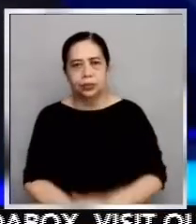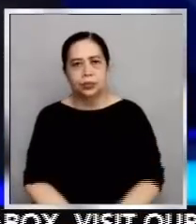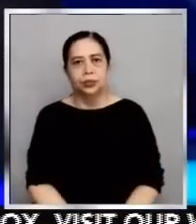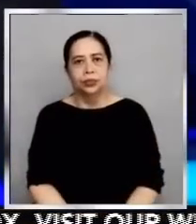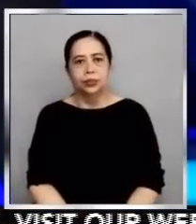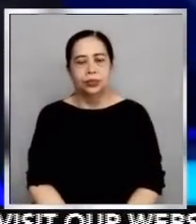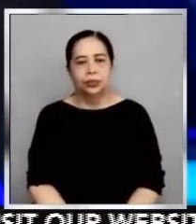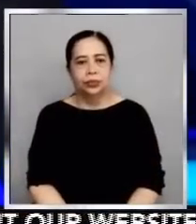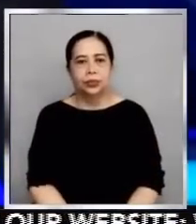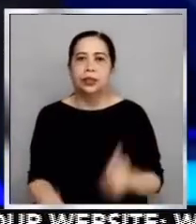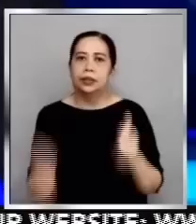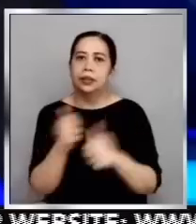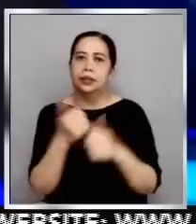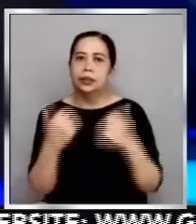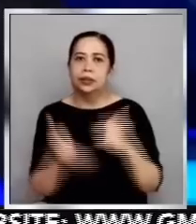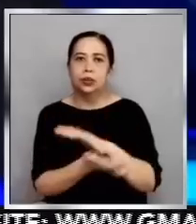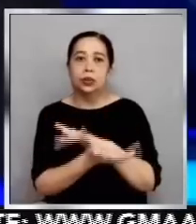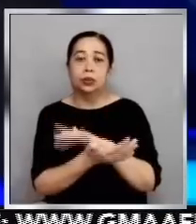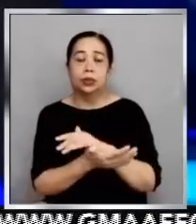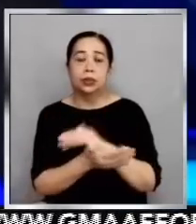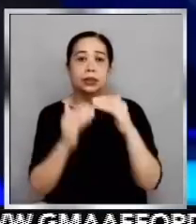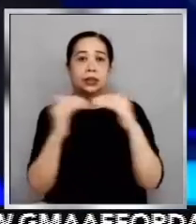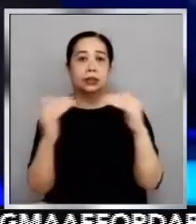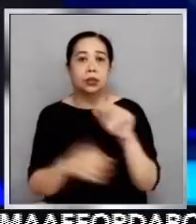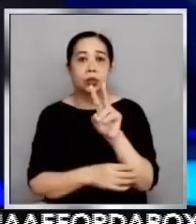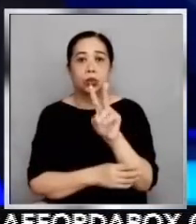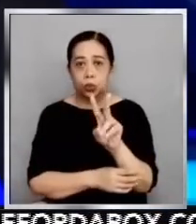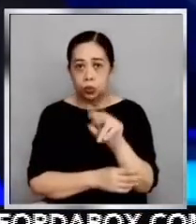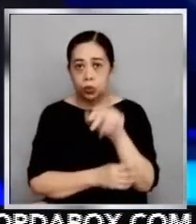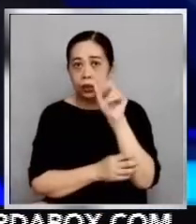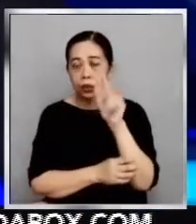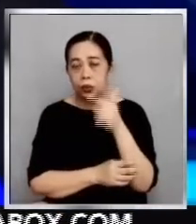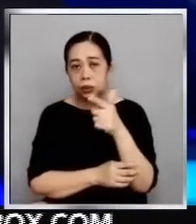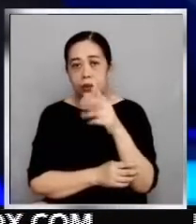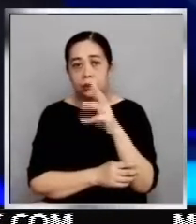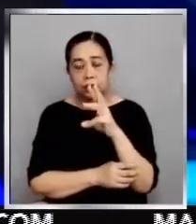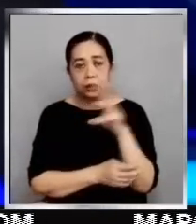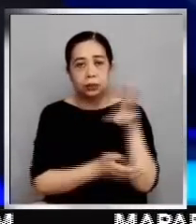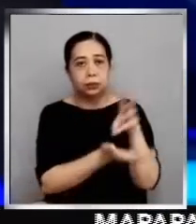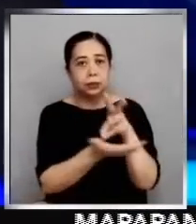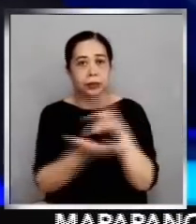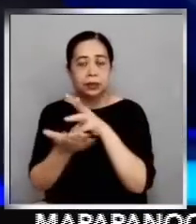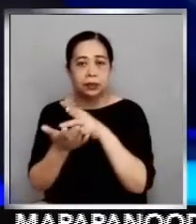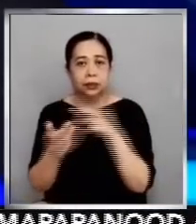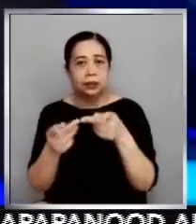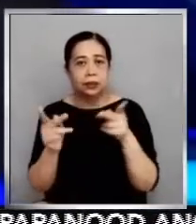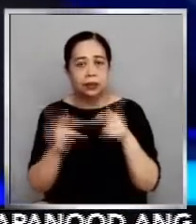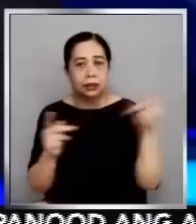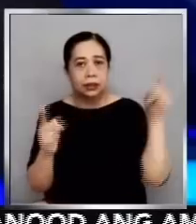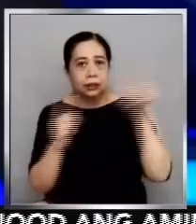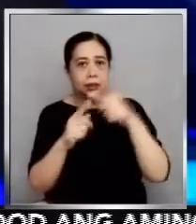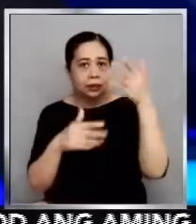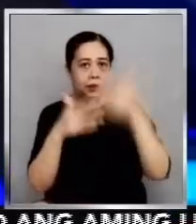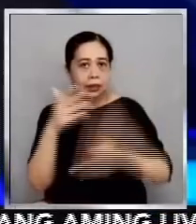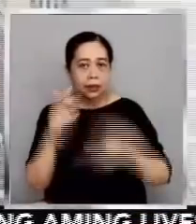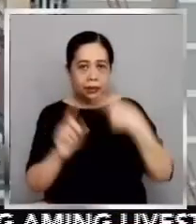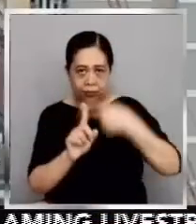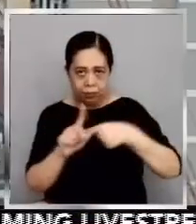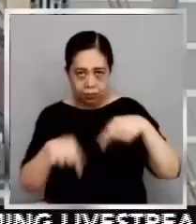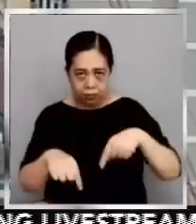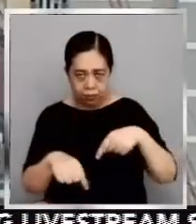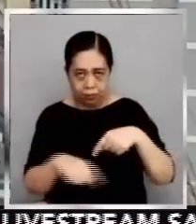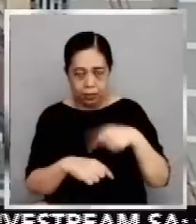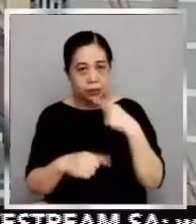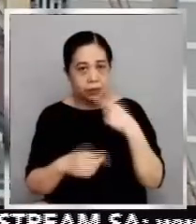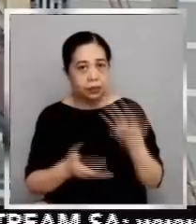Nasa ilalim pa rin ng COVID Alert Level 2 ang 26 na lugar sa bansa hanggang sa katapusan ng buwan. Base po sa resolusyon